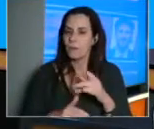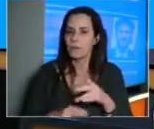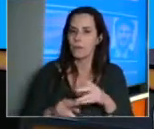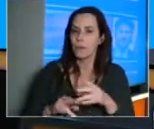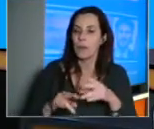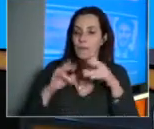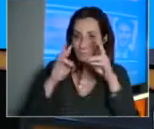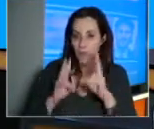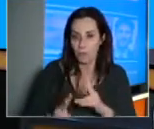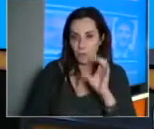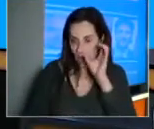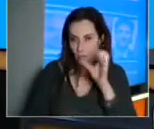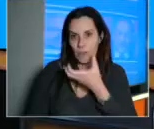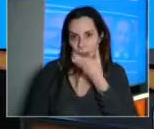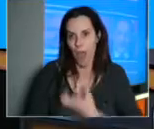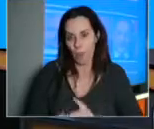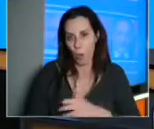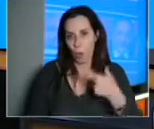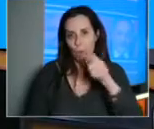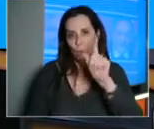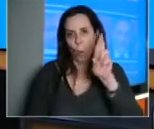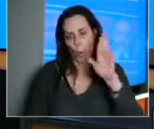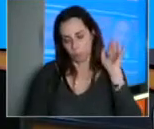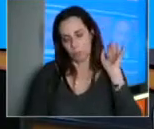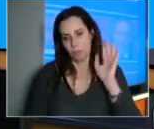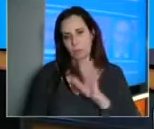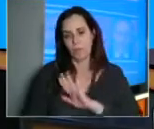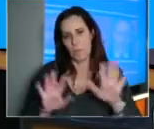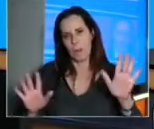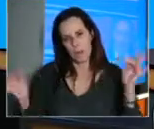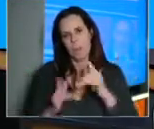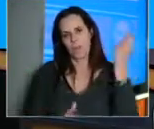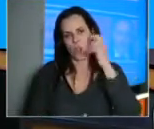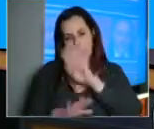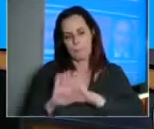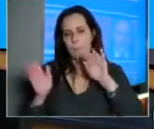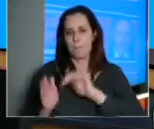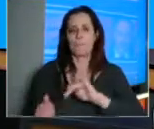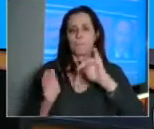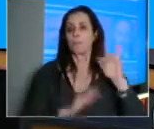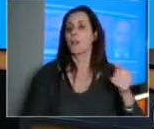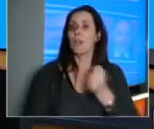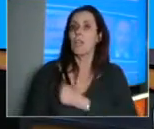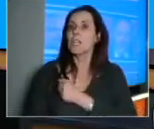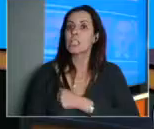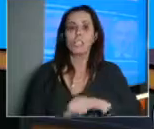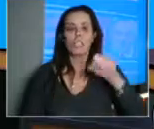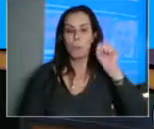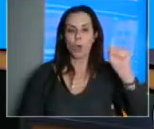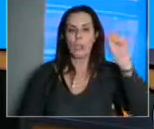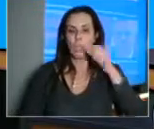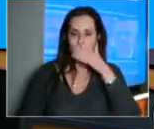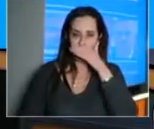ותפסיק להקשיב לאדמור מגור. כן, ועזוב את מלחמות השבת. לגמרי. סמוטריץ' שלך.